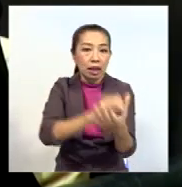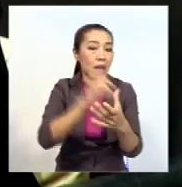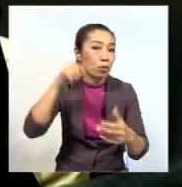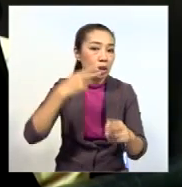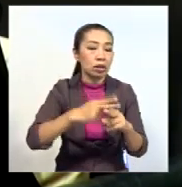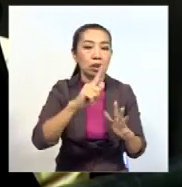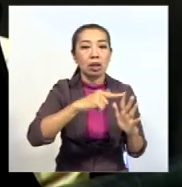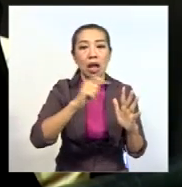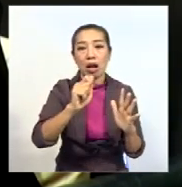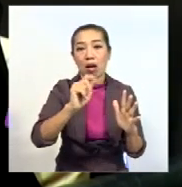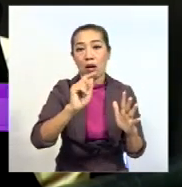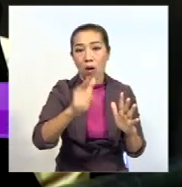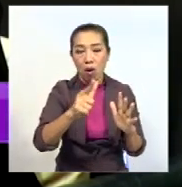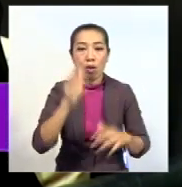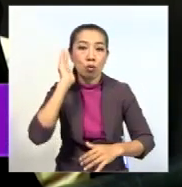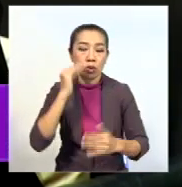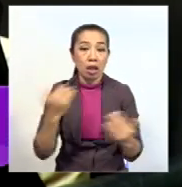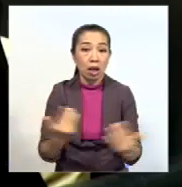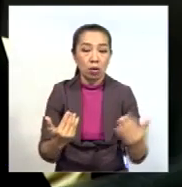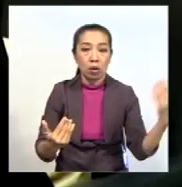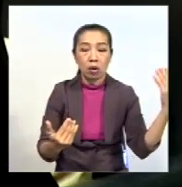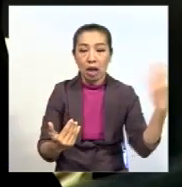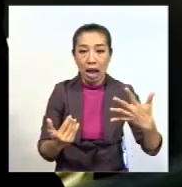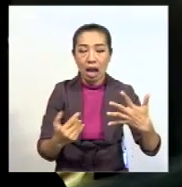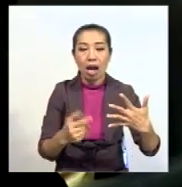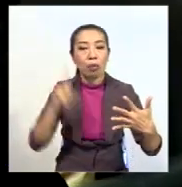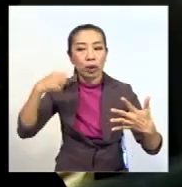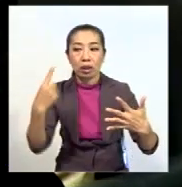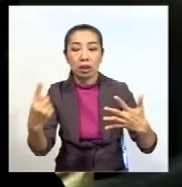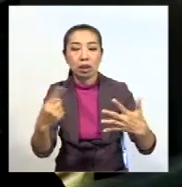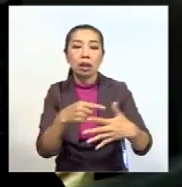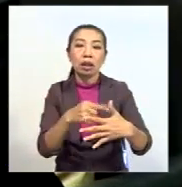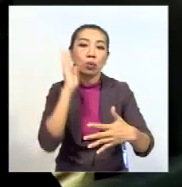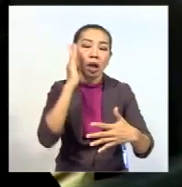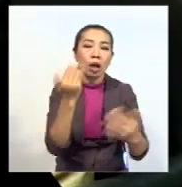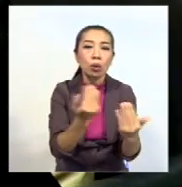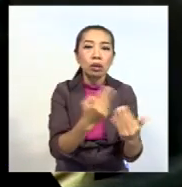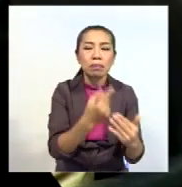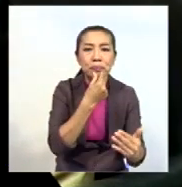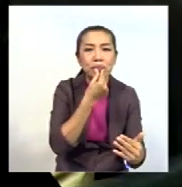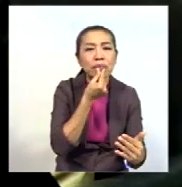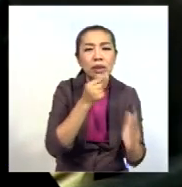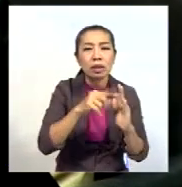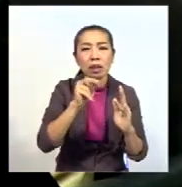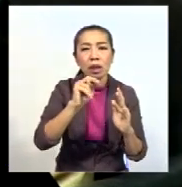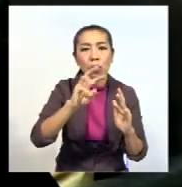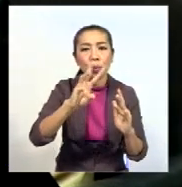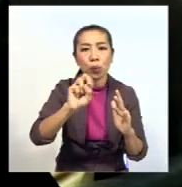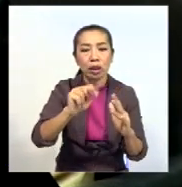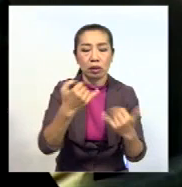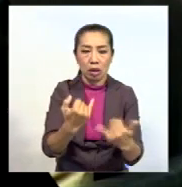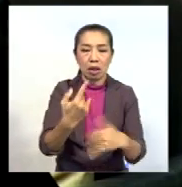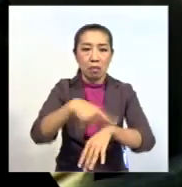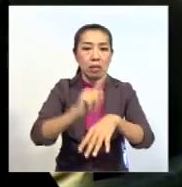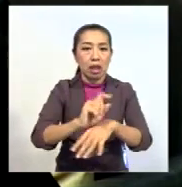นางละอองชิดชอบมีบุตรชาย5คนหญิง1คนอย่างอาทินายเนวินชิดชอบเป็นประธานบริหารสโมสรฟุตบอลบุ